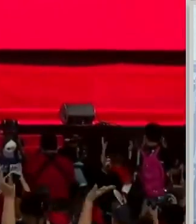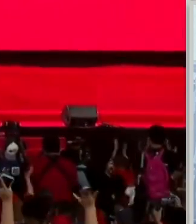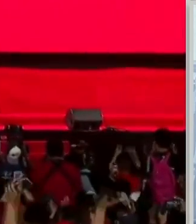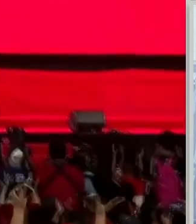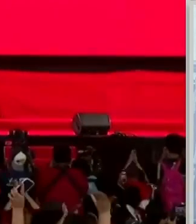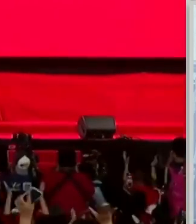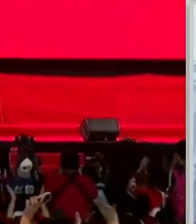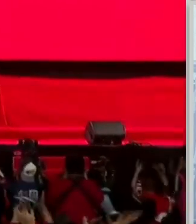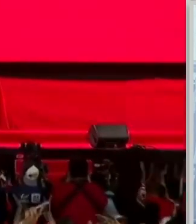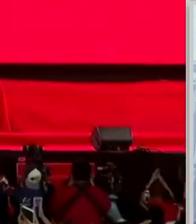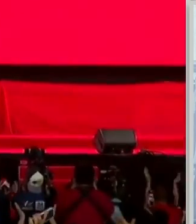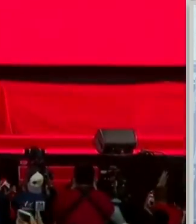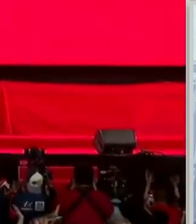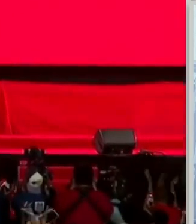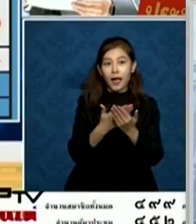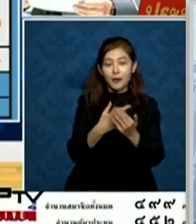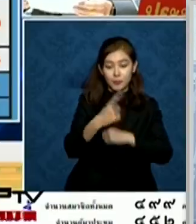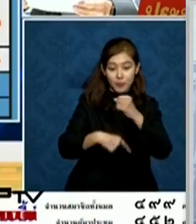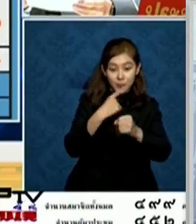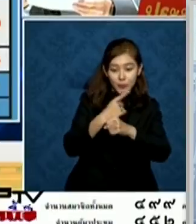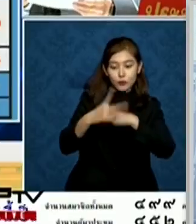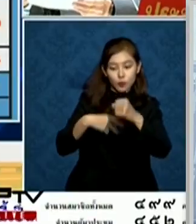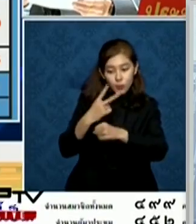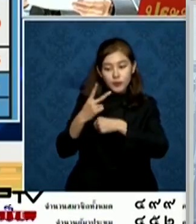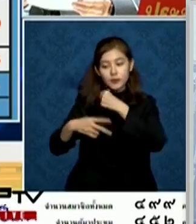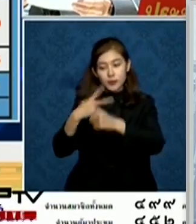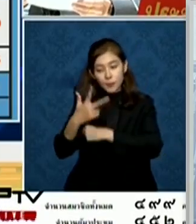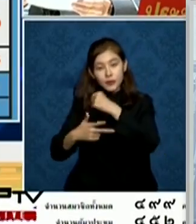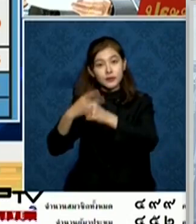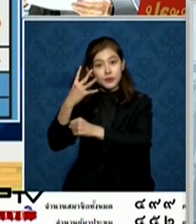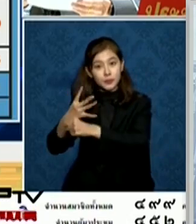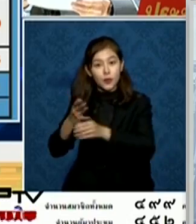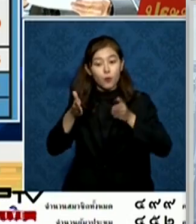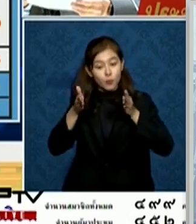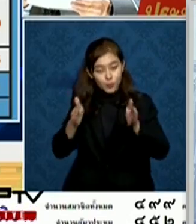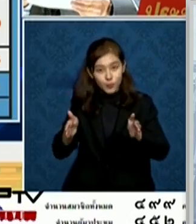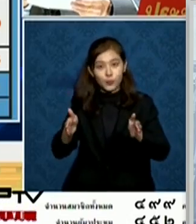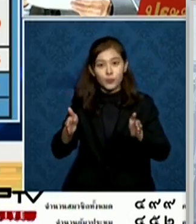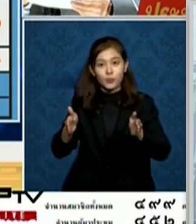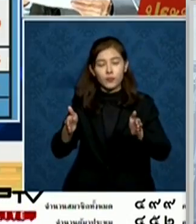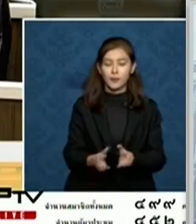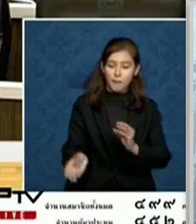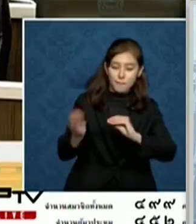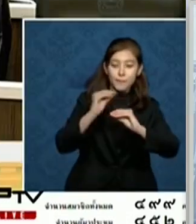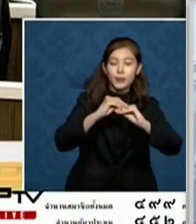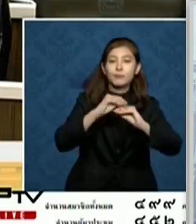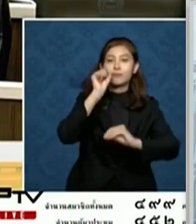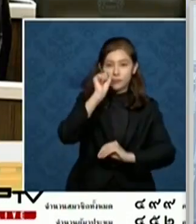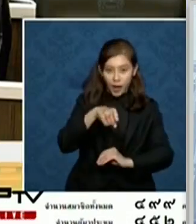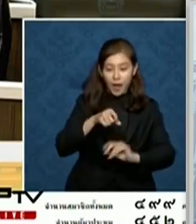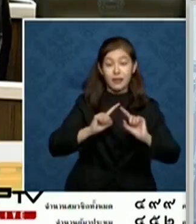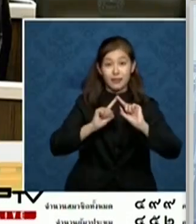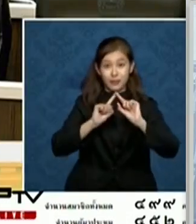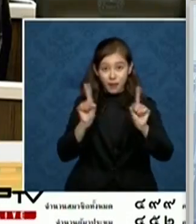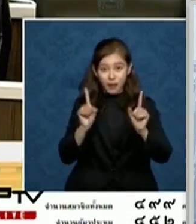ดูเอ่องบที่ตั้งไว้เพื่อใช้หนี้ครับในกฎหมายงบประมาณฉบับนี้แหละครับอืตั้งไว้ประมาณเกือบๆ 12,000ล้านนะครับ